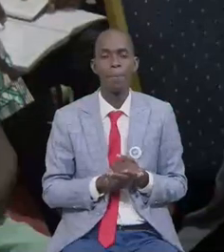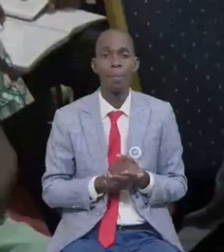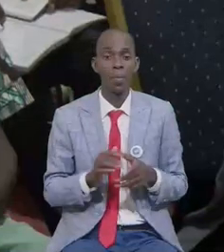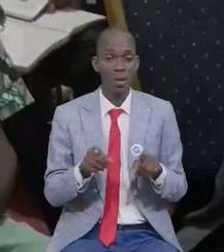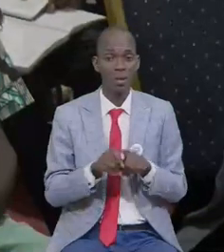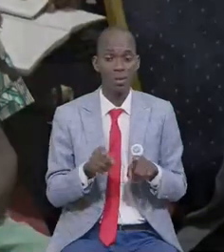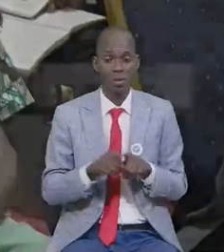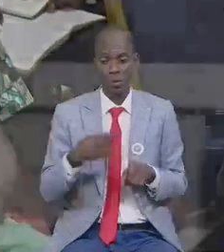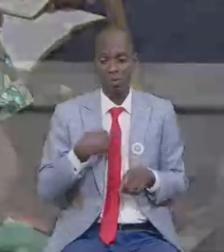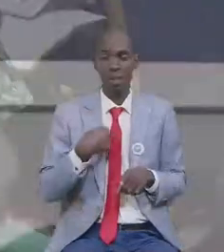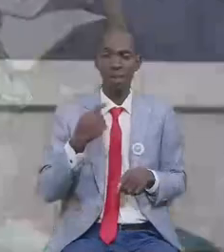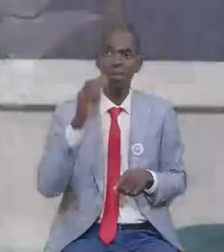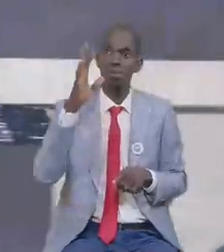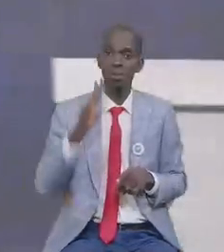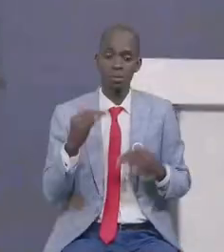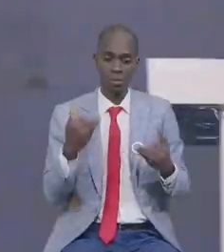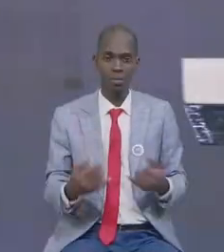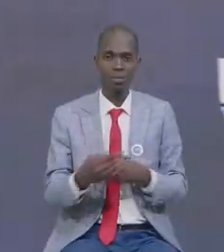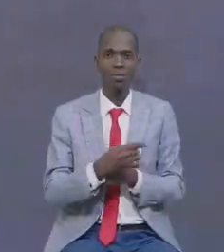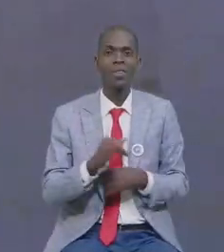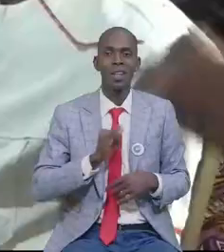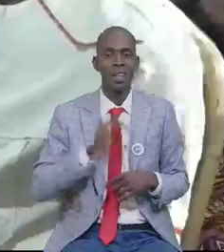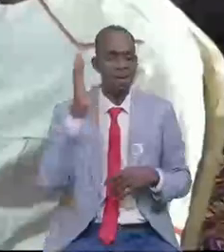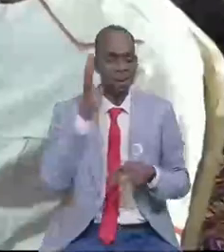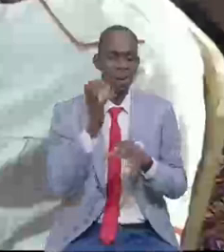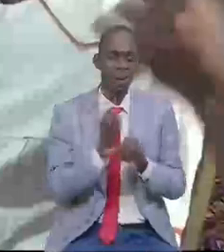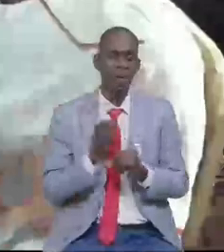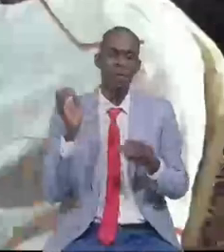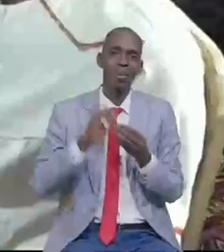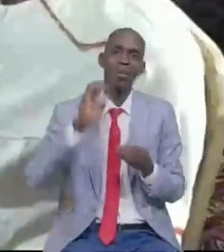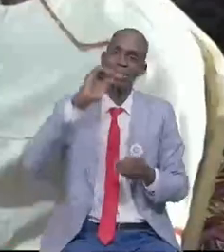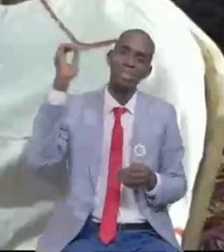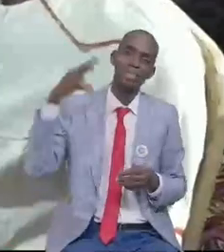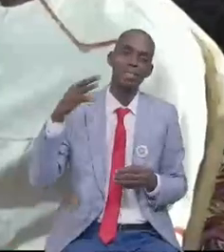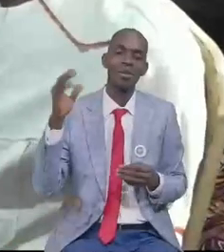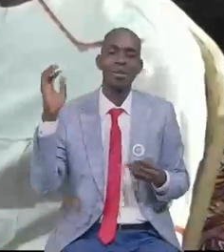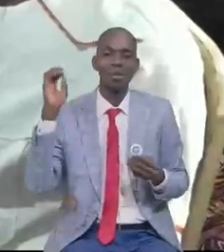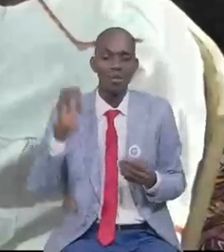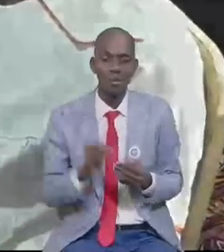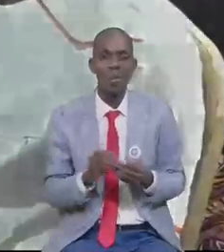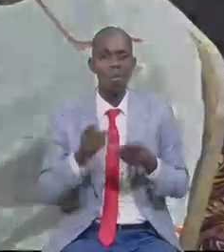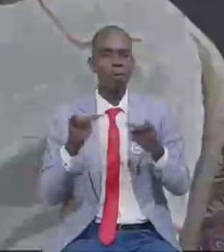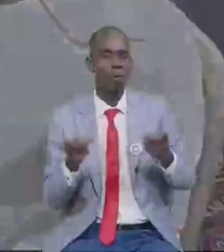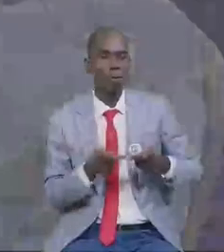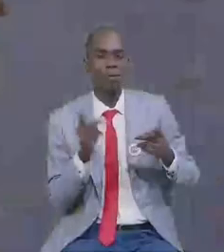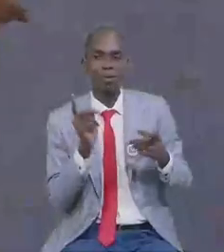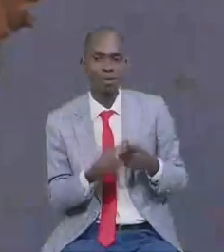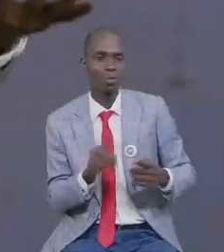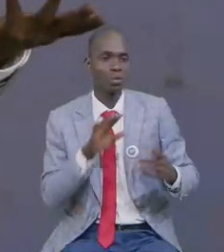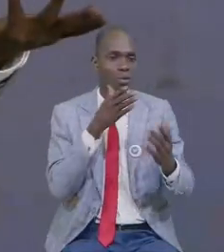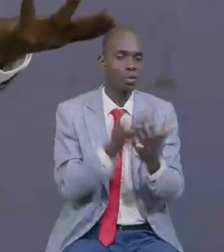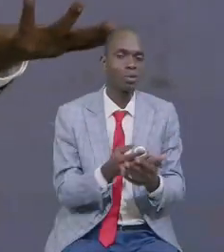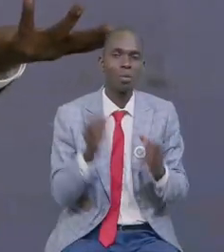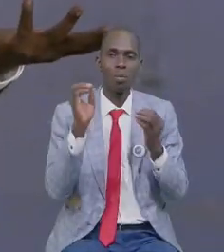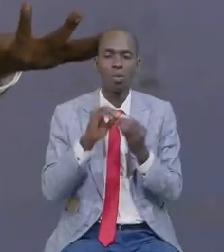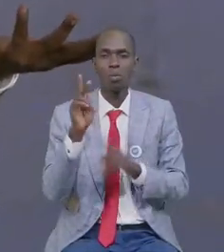le prédicateur, aujourd'hui, je dois demander plus de grâce. Plus de territoires à comprendre, plus de personnes à